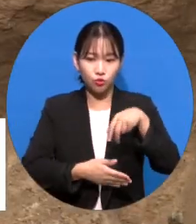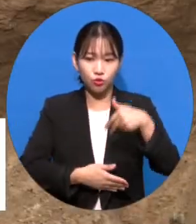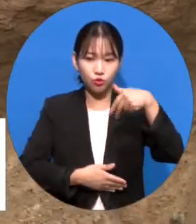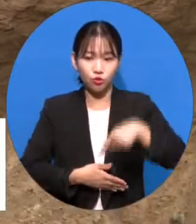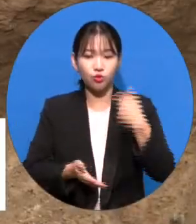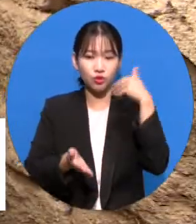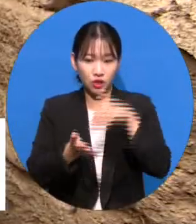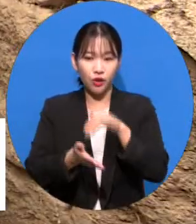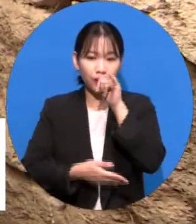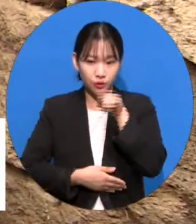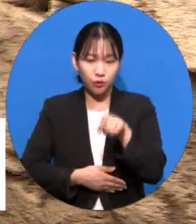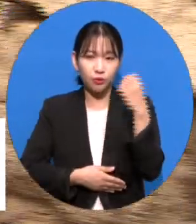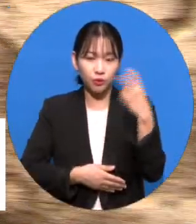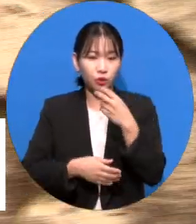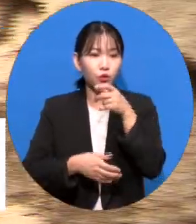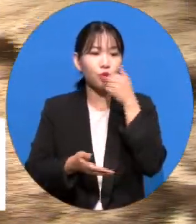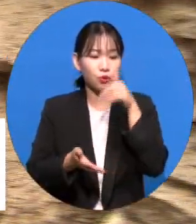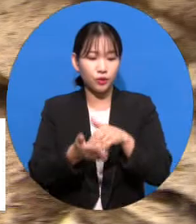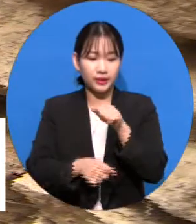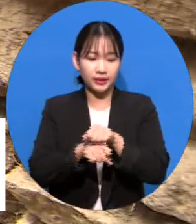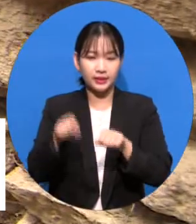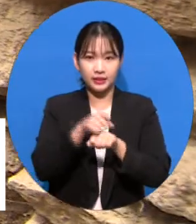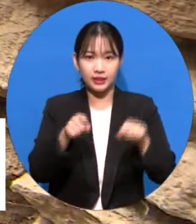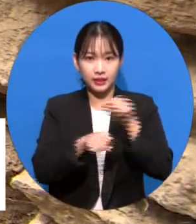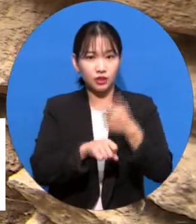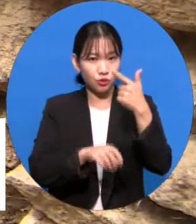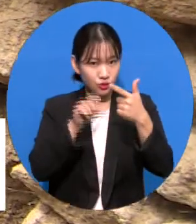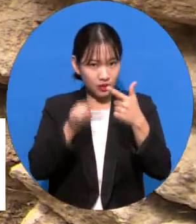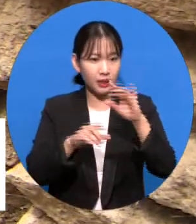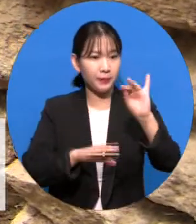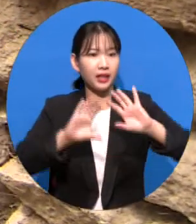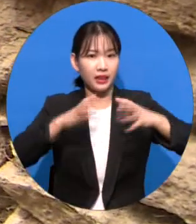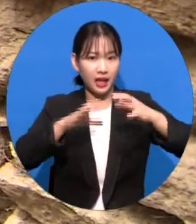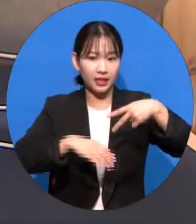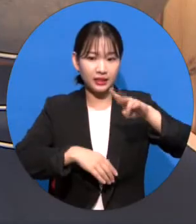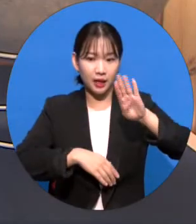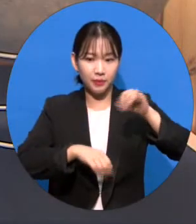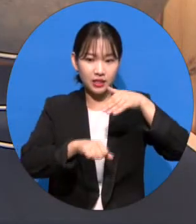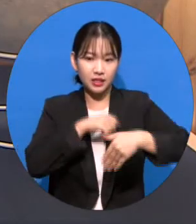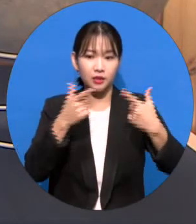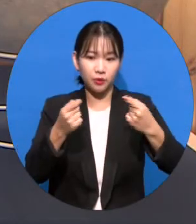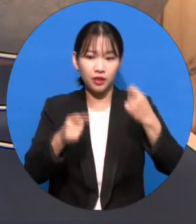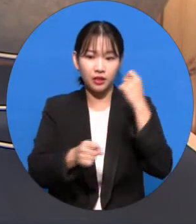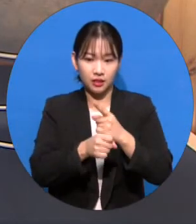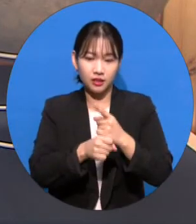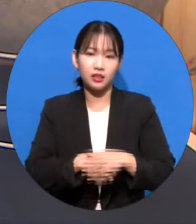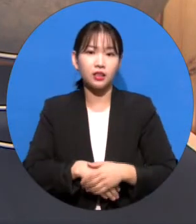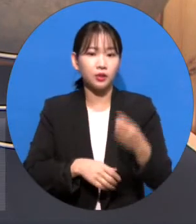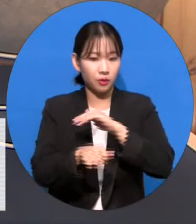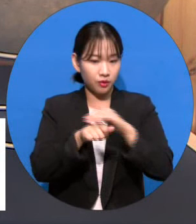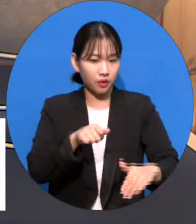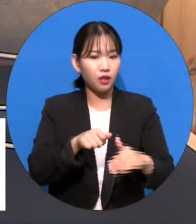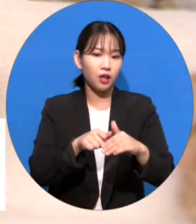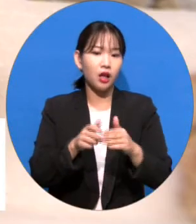문지방석으로 구성됐고 돌을 층층이 쌓아 6세기 백제 사비형의 특징을 갖추고 있습니다. 또한 고분에서는